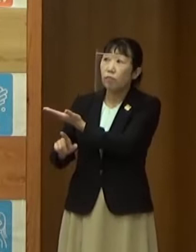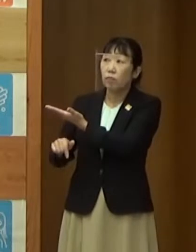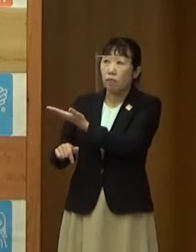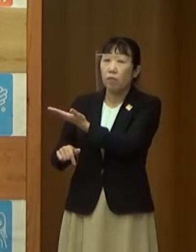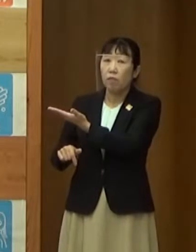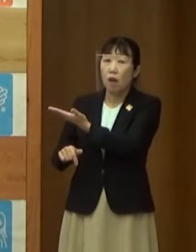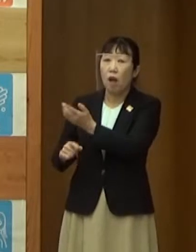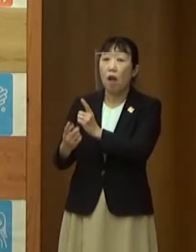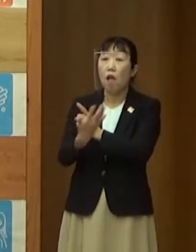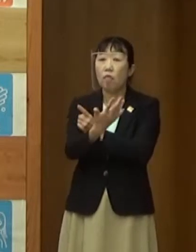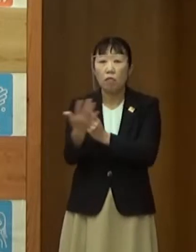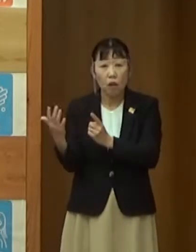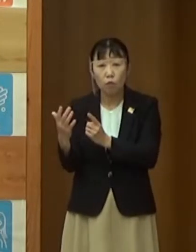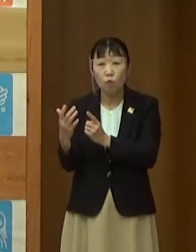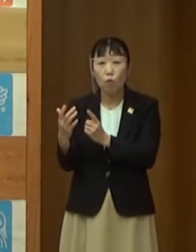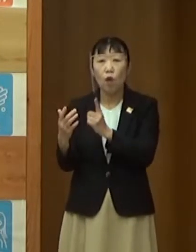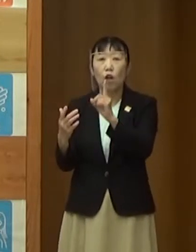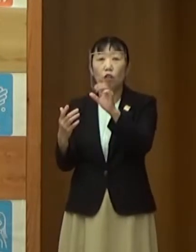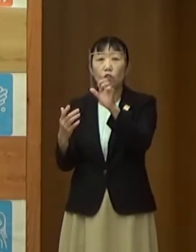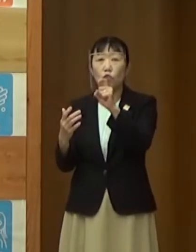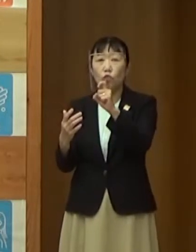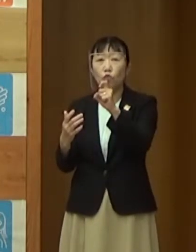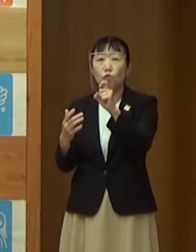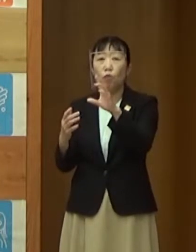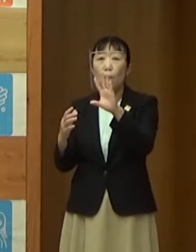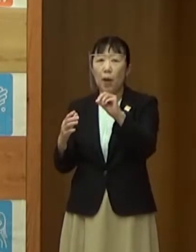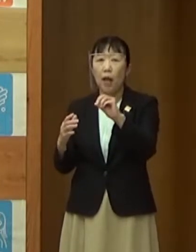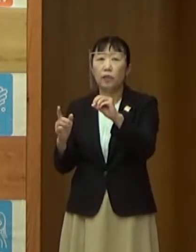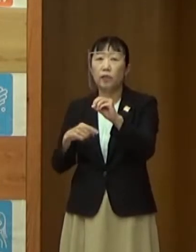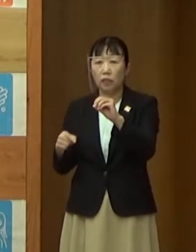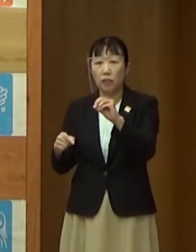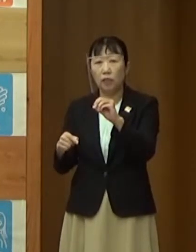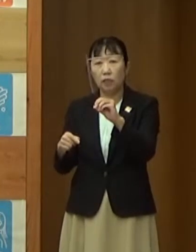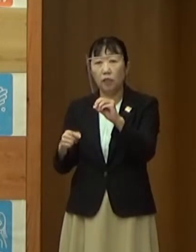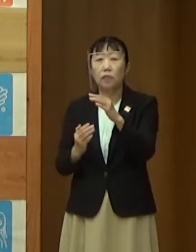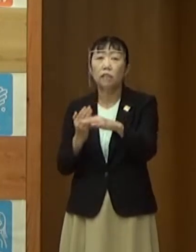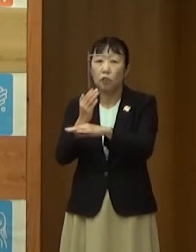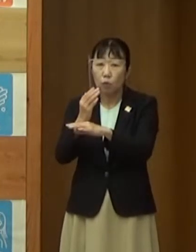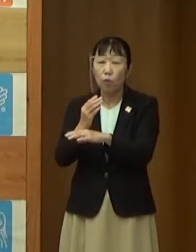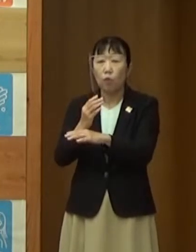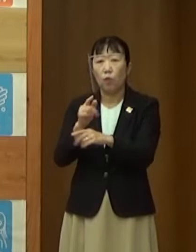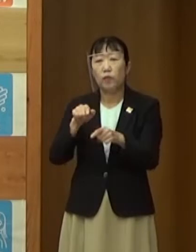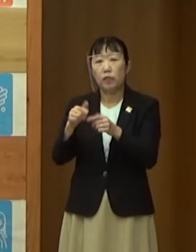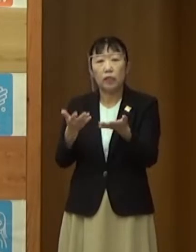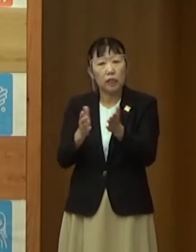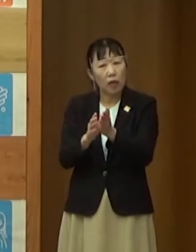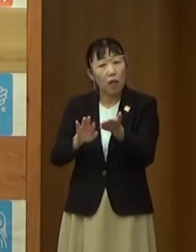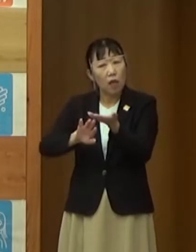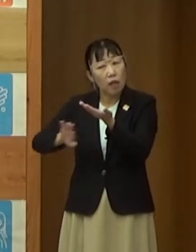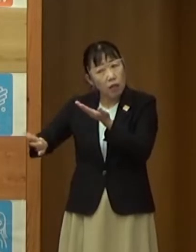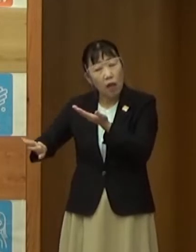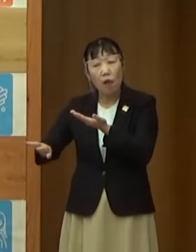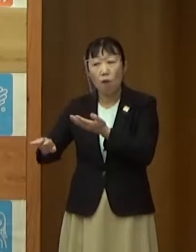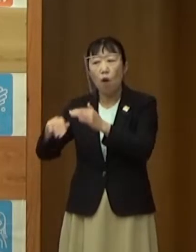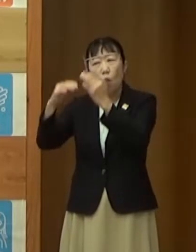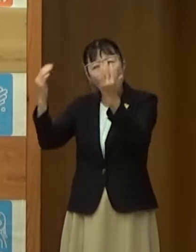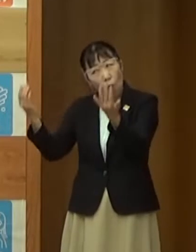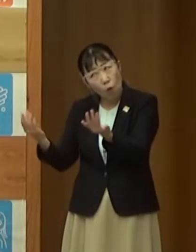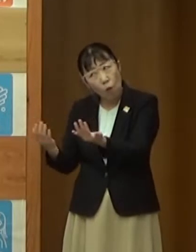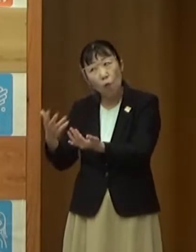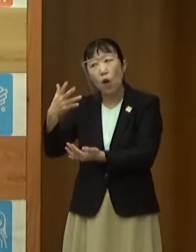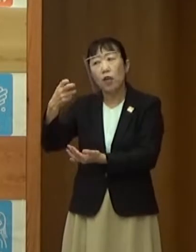対象となる方が10万人以上の2つの自治体を除きまして、まあ、ほぼ8割をもう超える